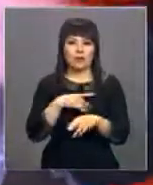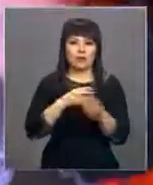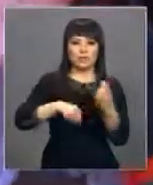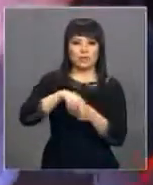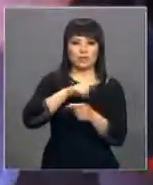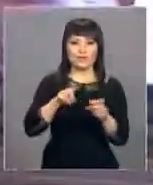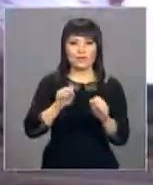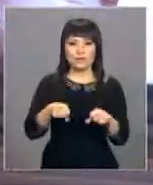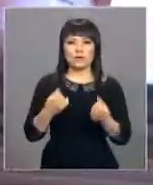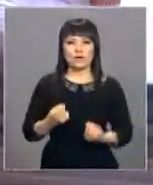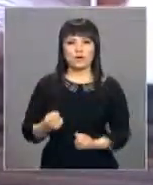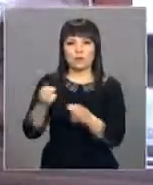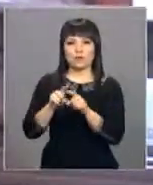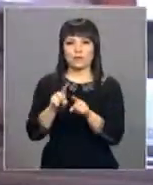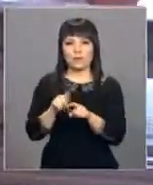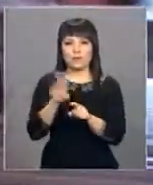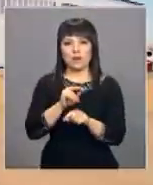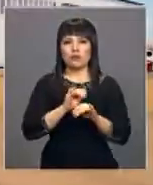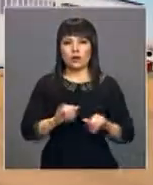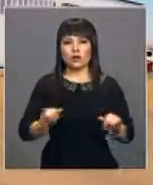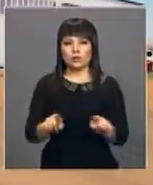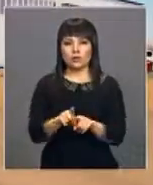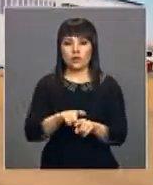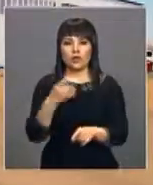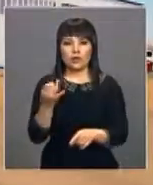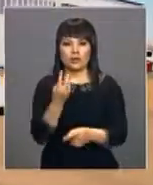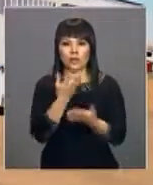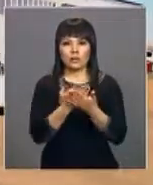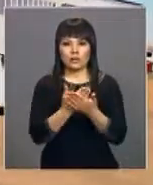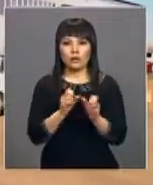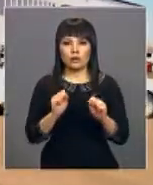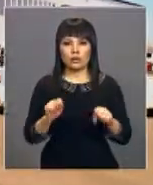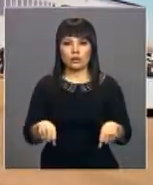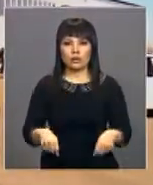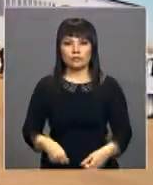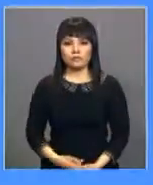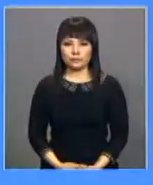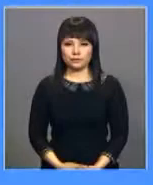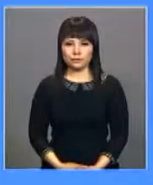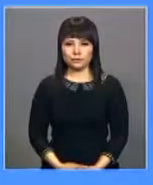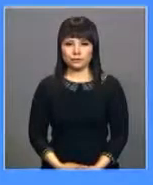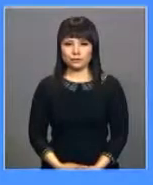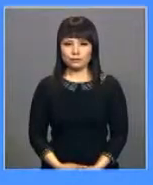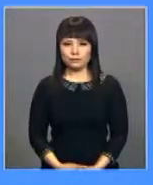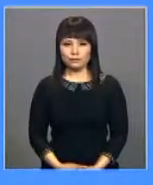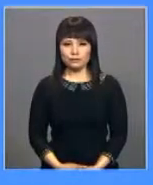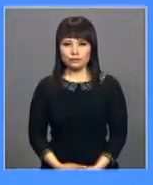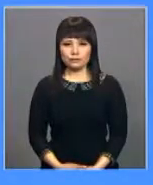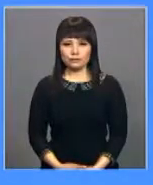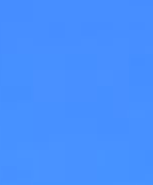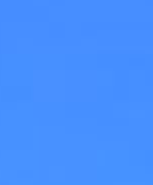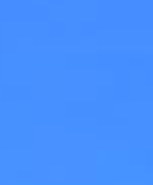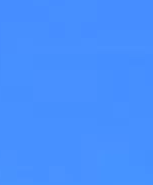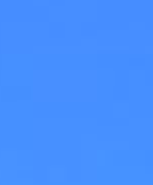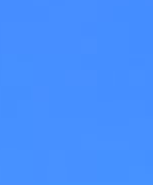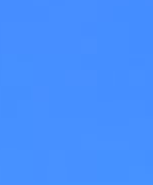қолдауға бағытталған қаржының көлемі ұлғая түспек. Талғат Серікқалиұлы, Руслан Ғазизов, Қанат Махмутов,